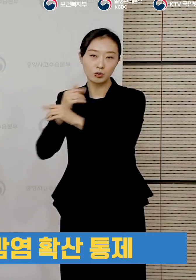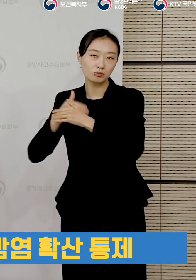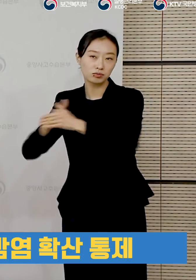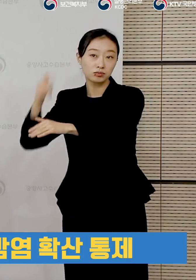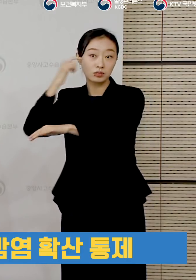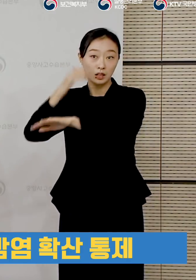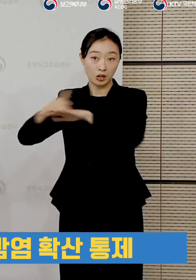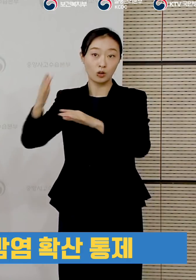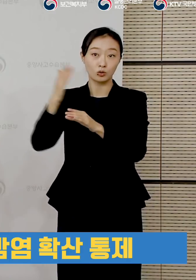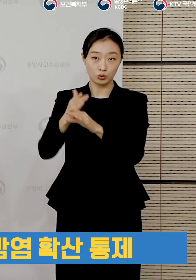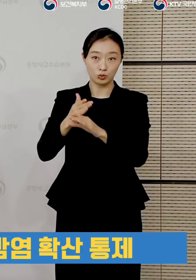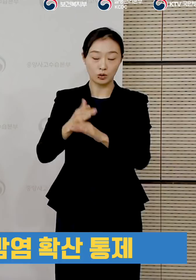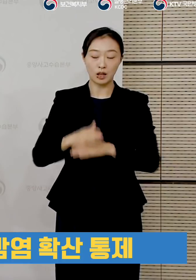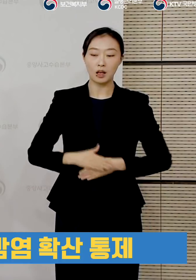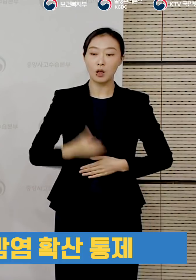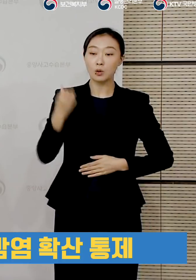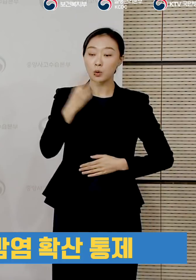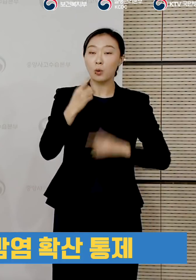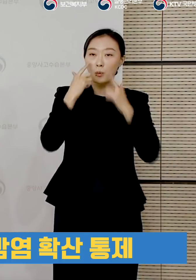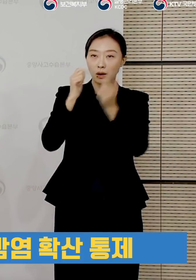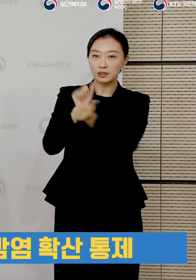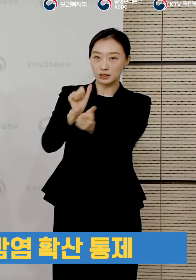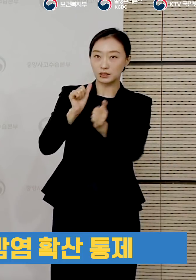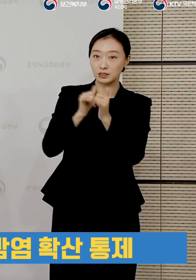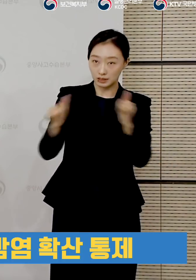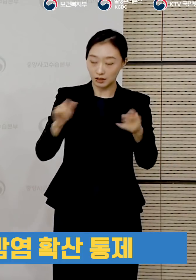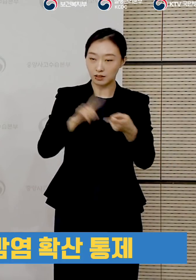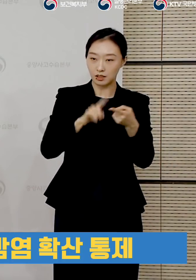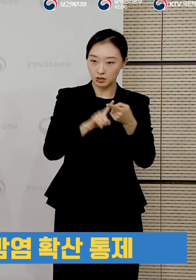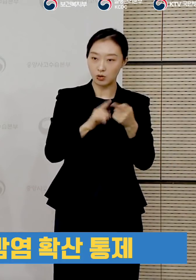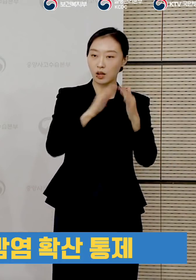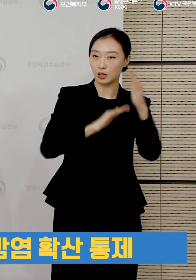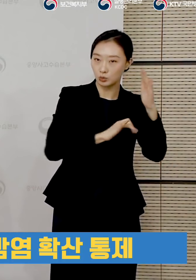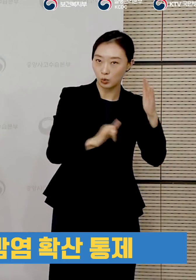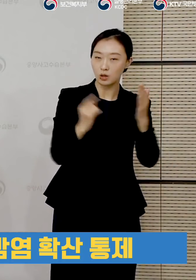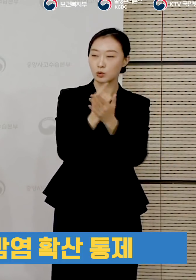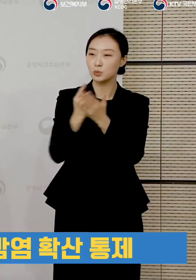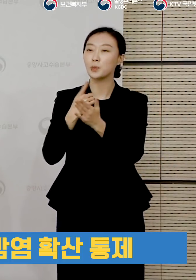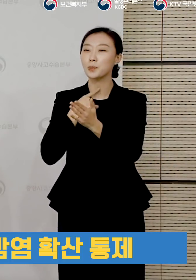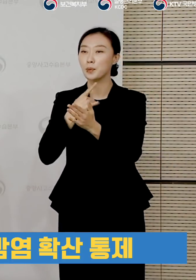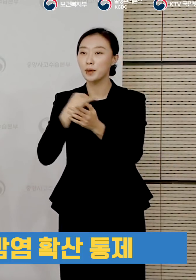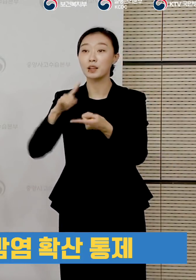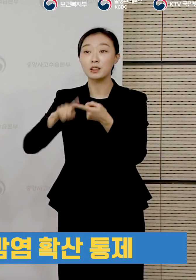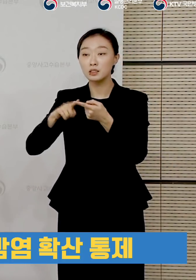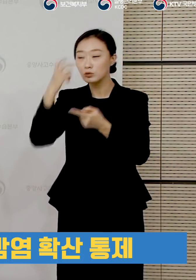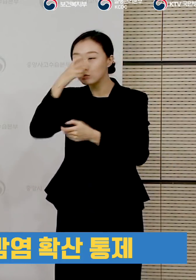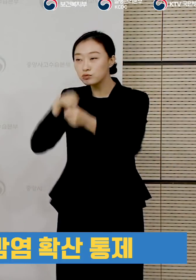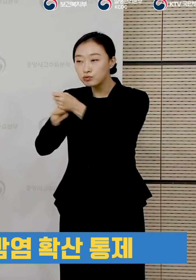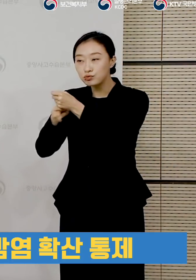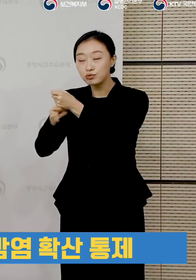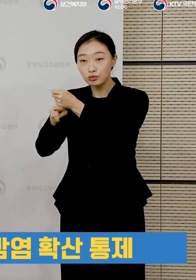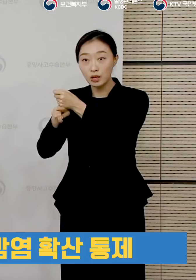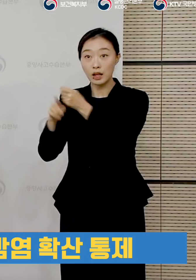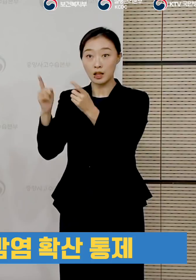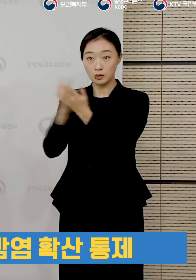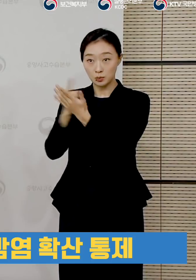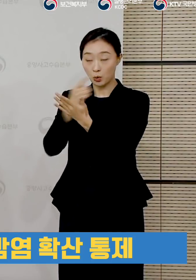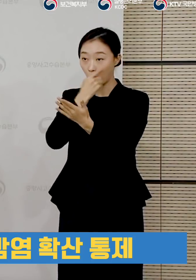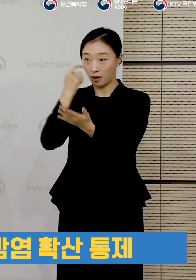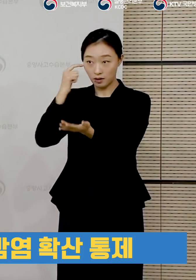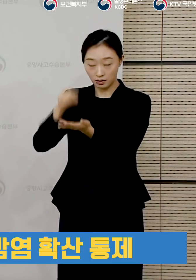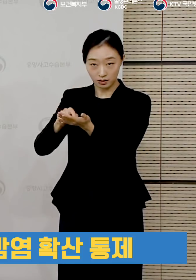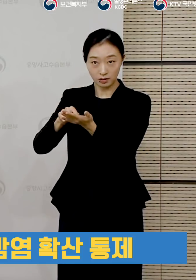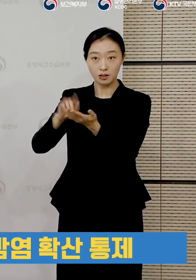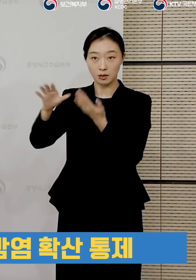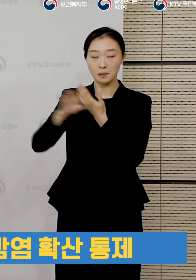가족, 접촉자 등에 대해서도 역학조사를 실시하고 있으며 접촉자가 확인되면 신속하게 격리하여